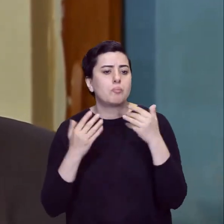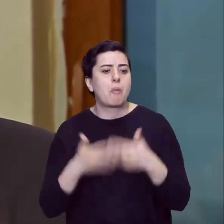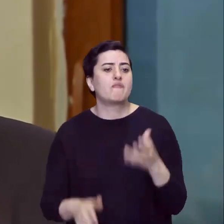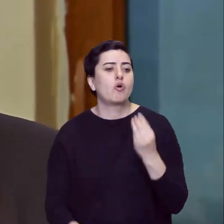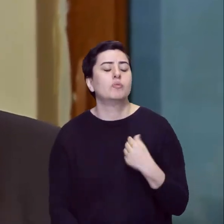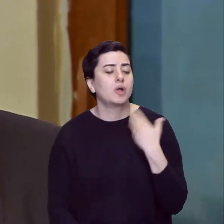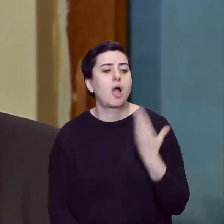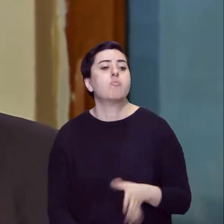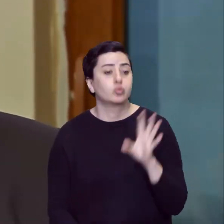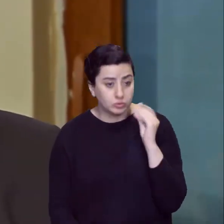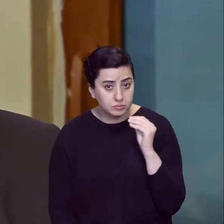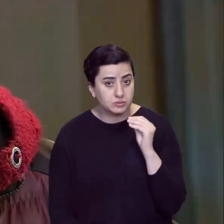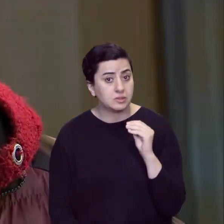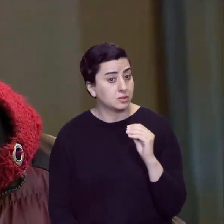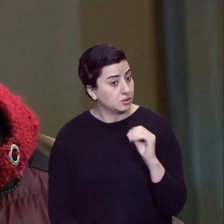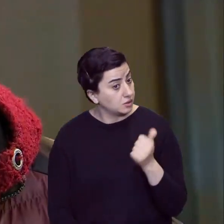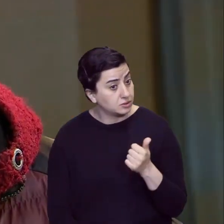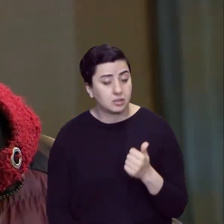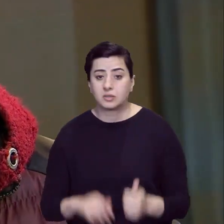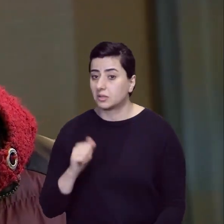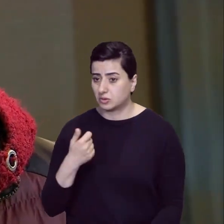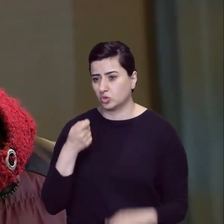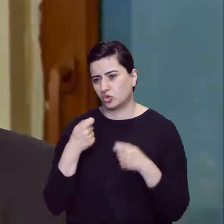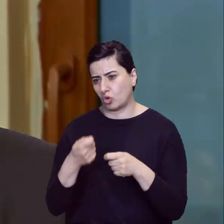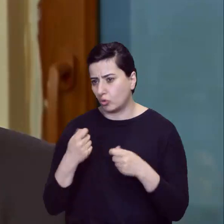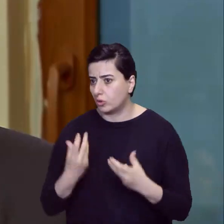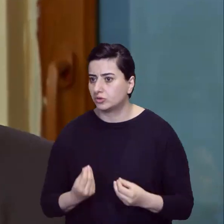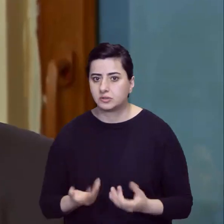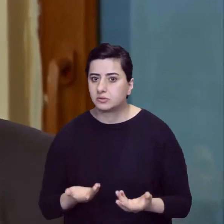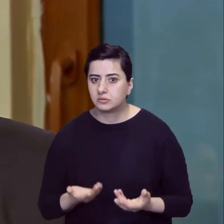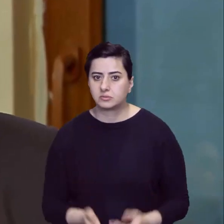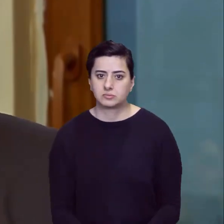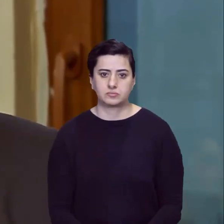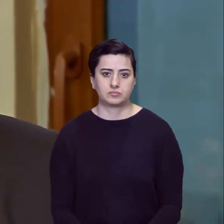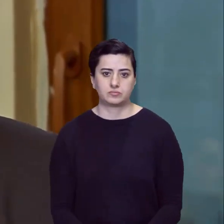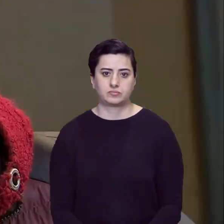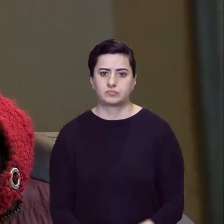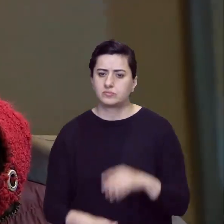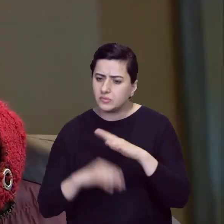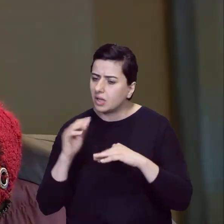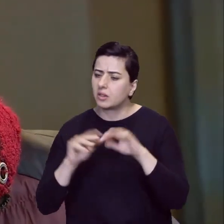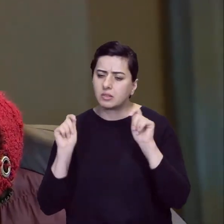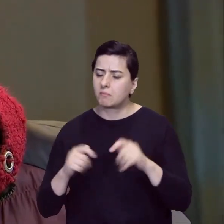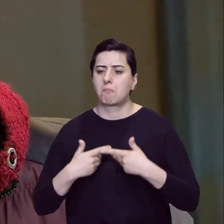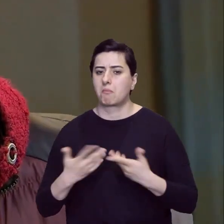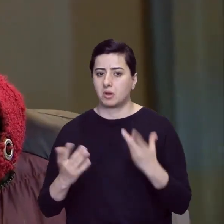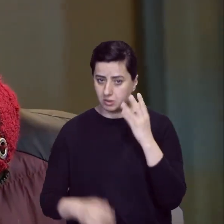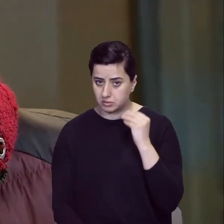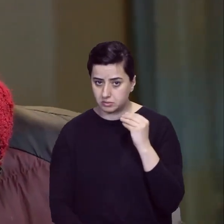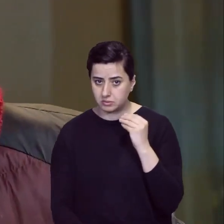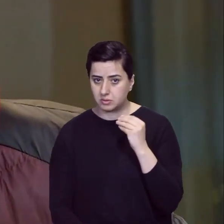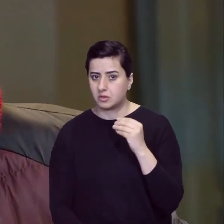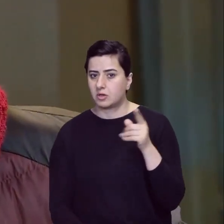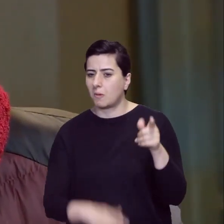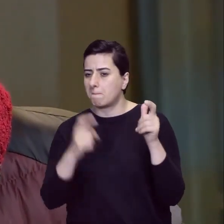göz yummayacağım. Gerekirse... Gerekirse zor kullanırsın değil mi? Elinden geleni ardına koyma.